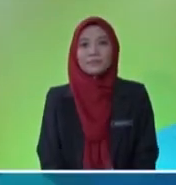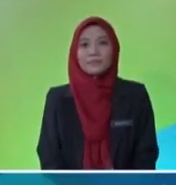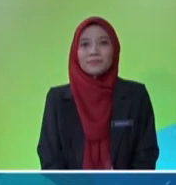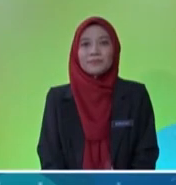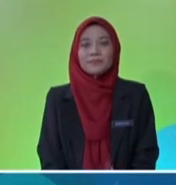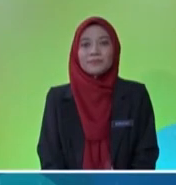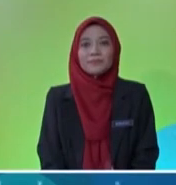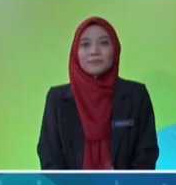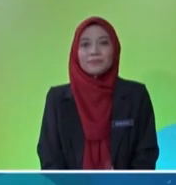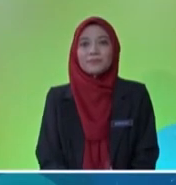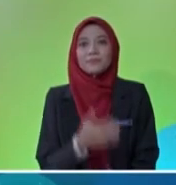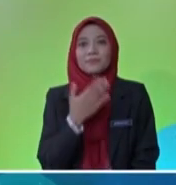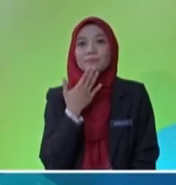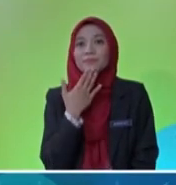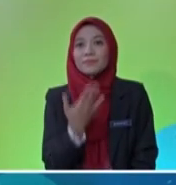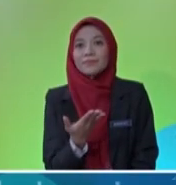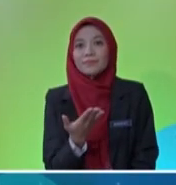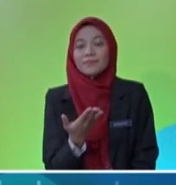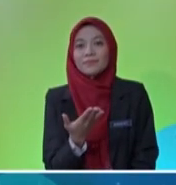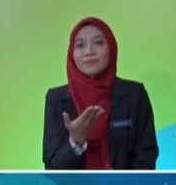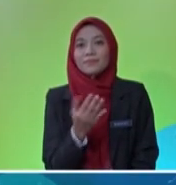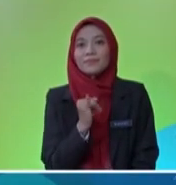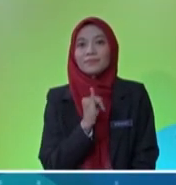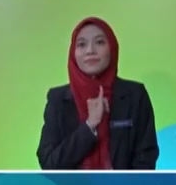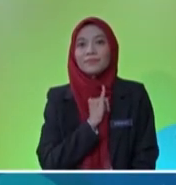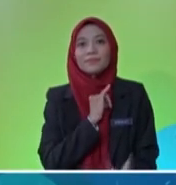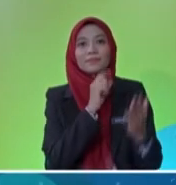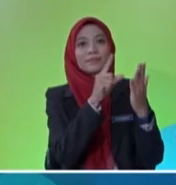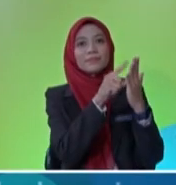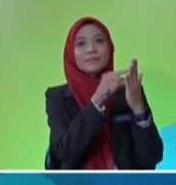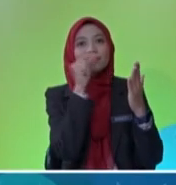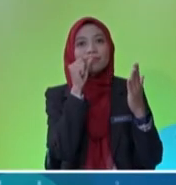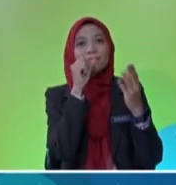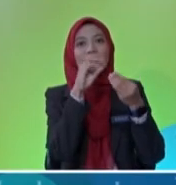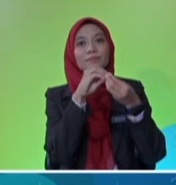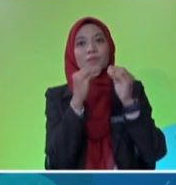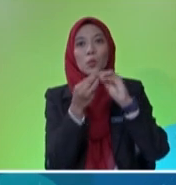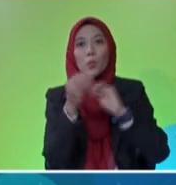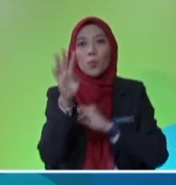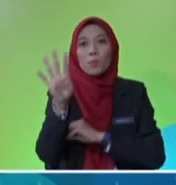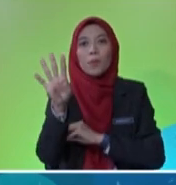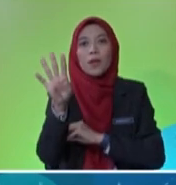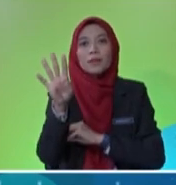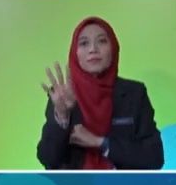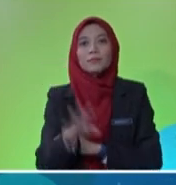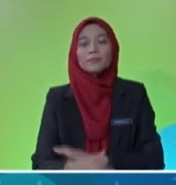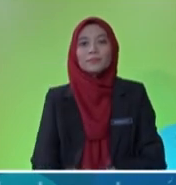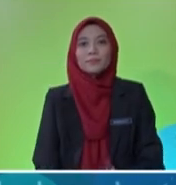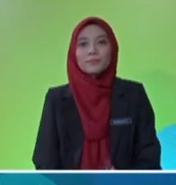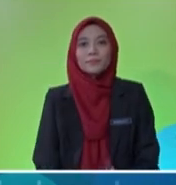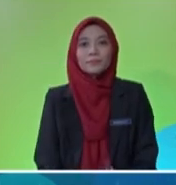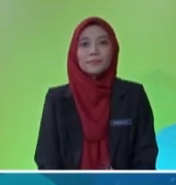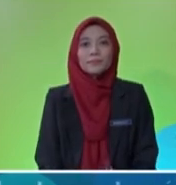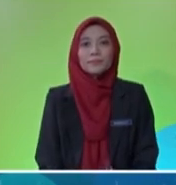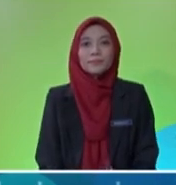Hai terima kasih Om Saya memilih sereno empek nomor 4 bye